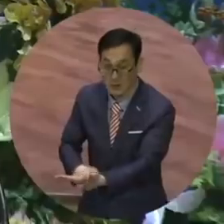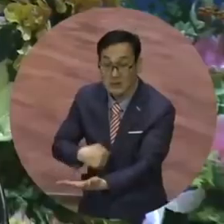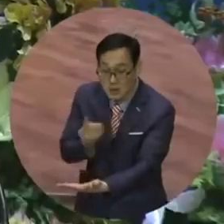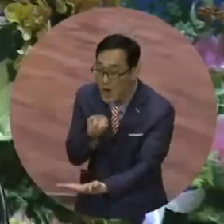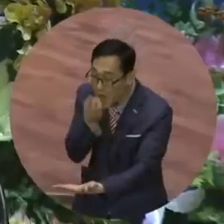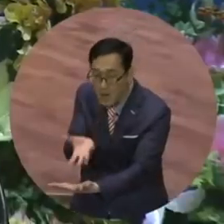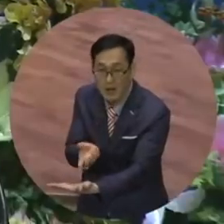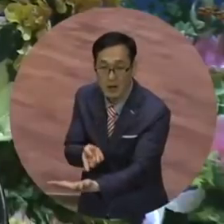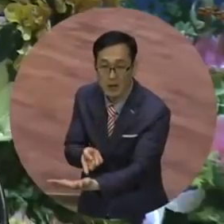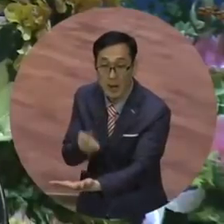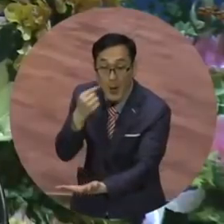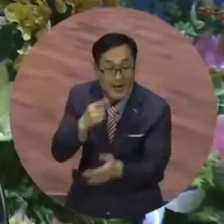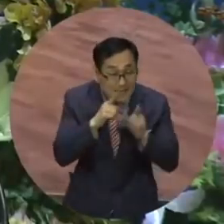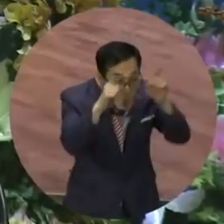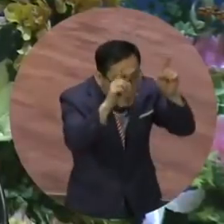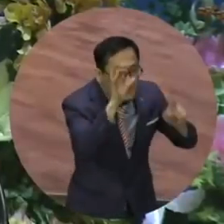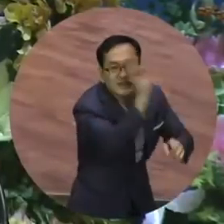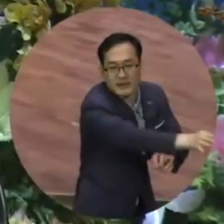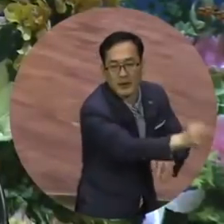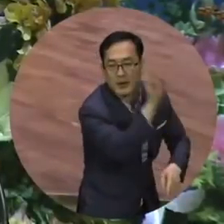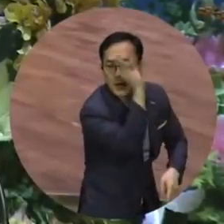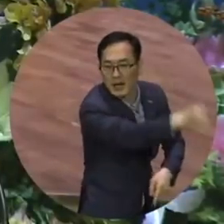지옥을 다